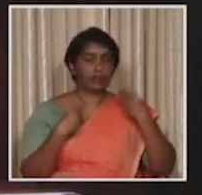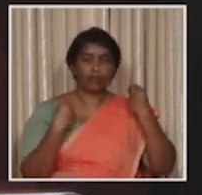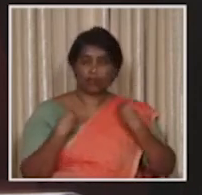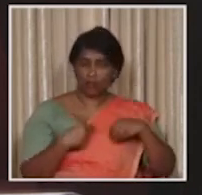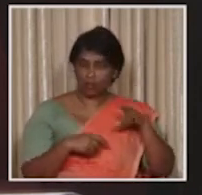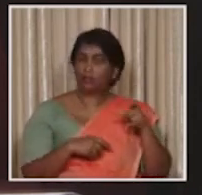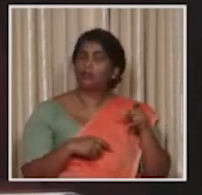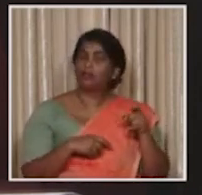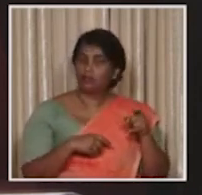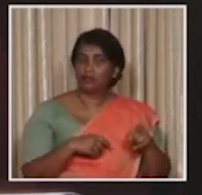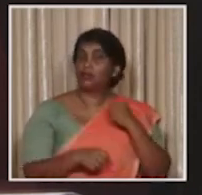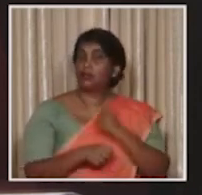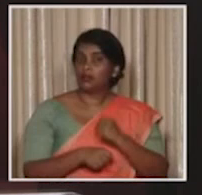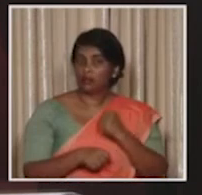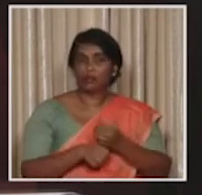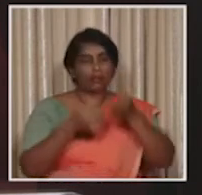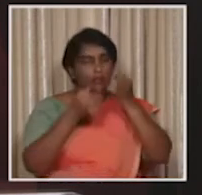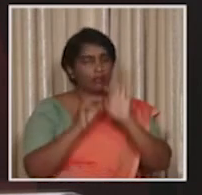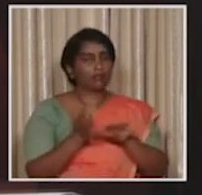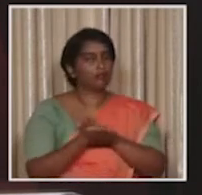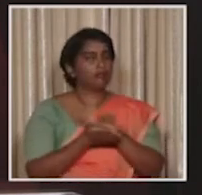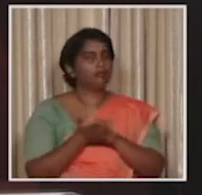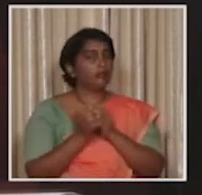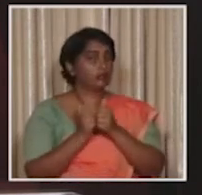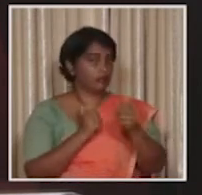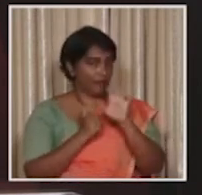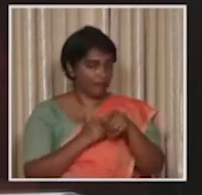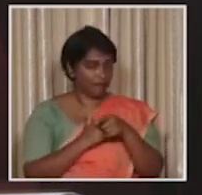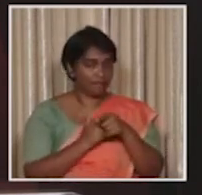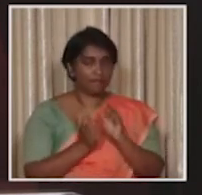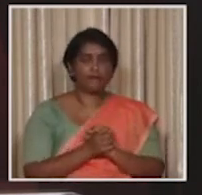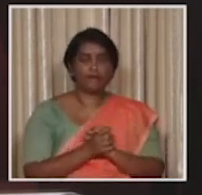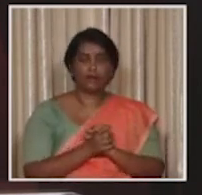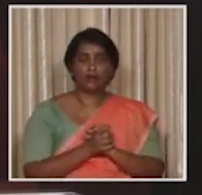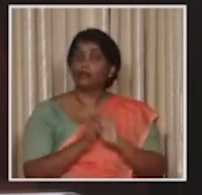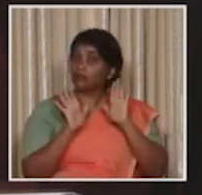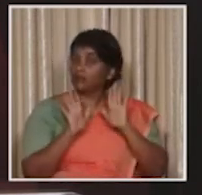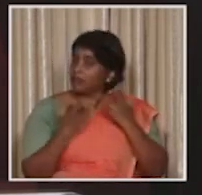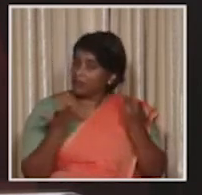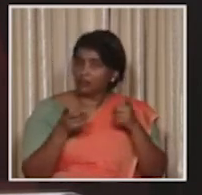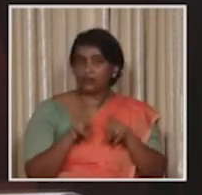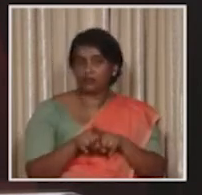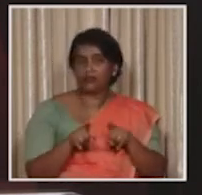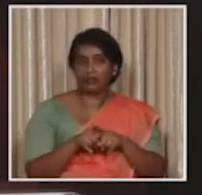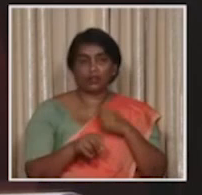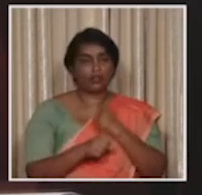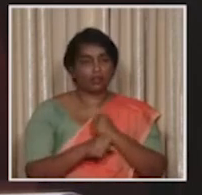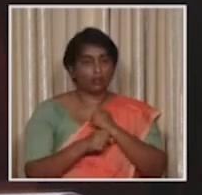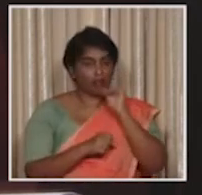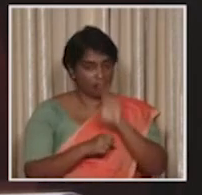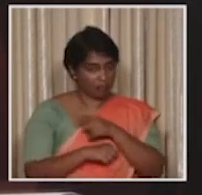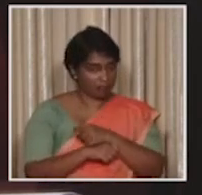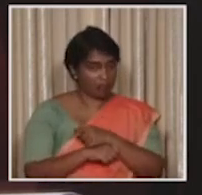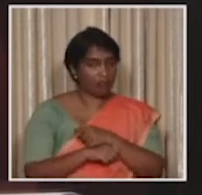පිළිබඳව රජය විධිමත් පරීක්ෂණයක් සිදු කර තිබේ. එසේ නැතිනම් රජය සිදු